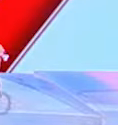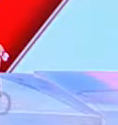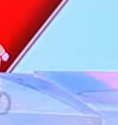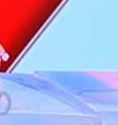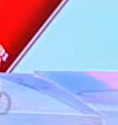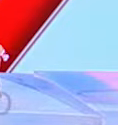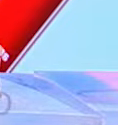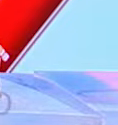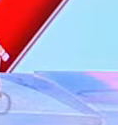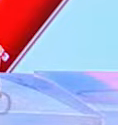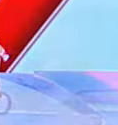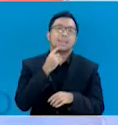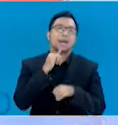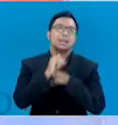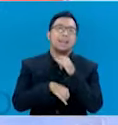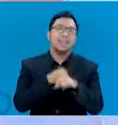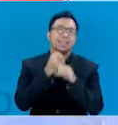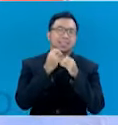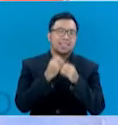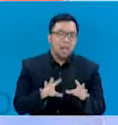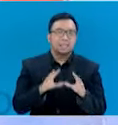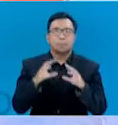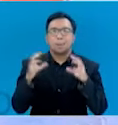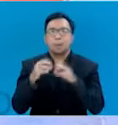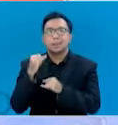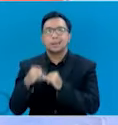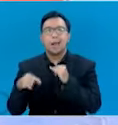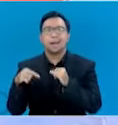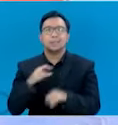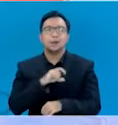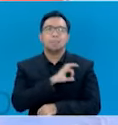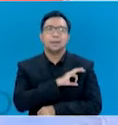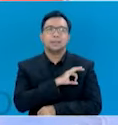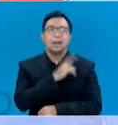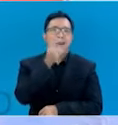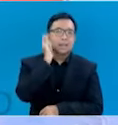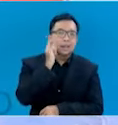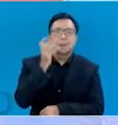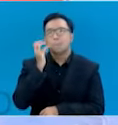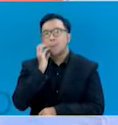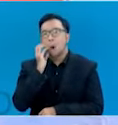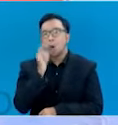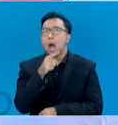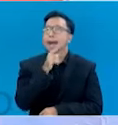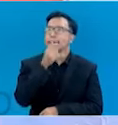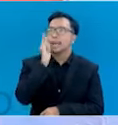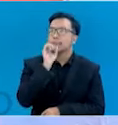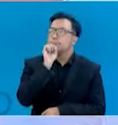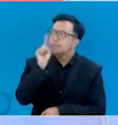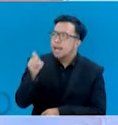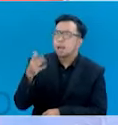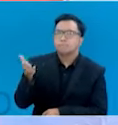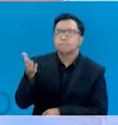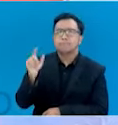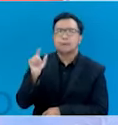Pemirsa, terjadi saling debat tentang internet gratis pada debat terakhir antara Capres Ganjar Pranowo dan Prabowo Subianto. Ganjar